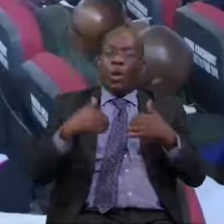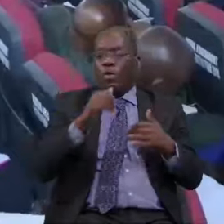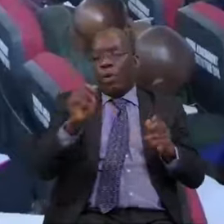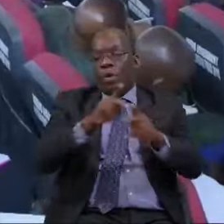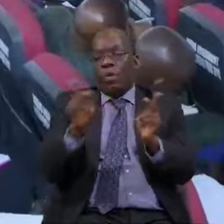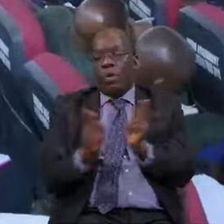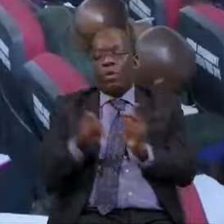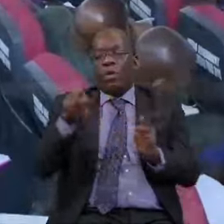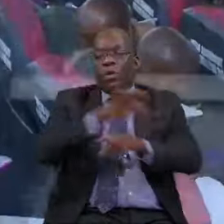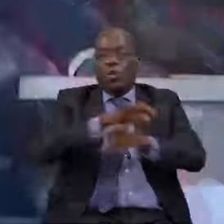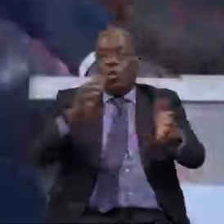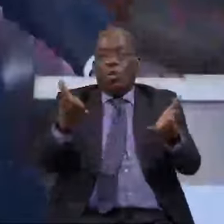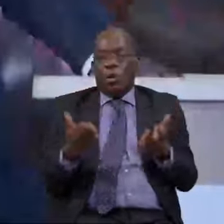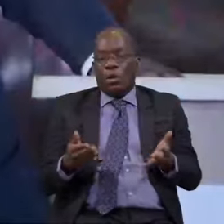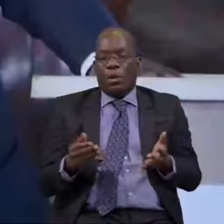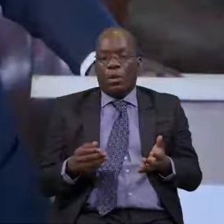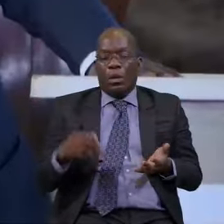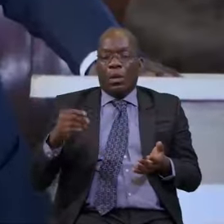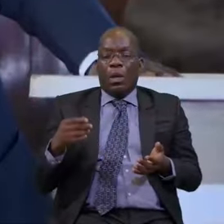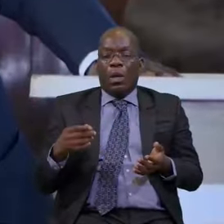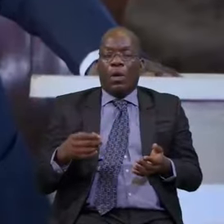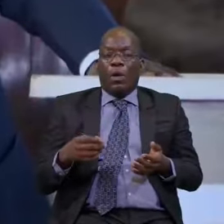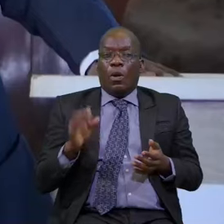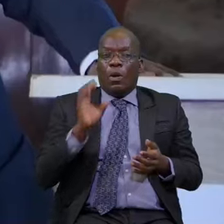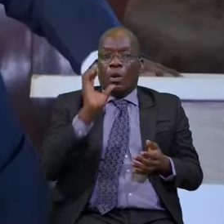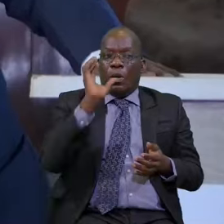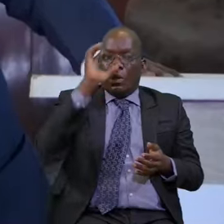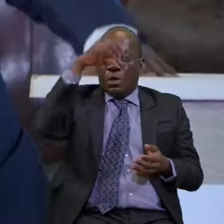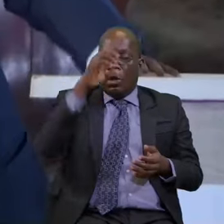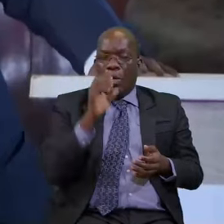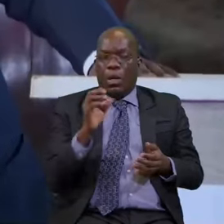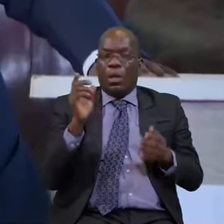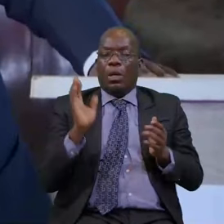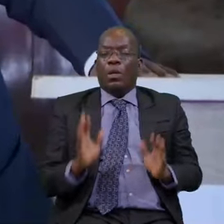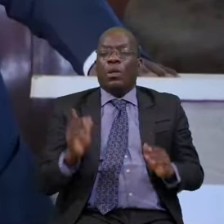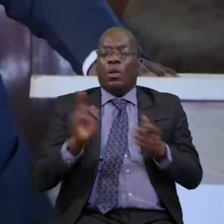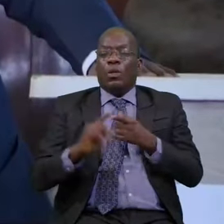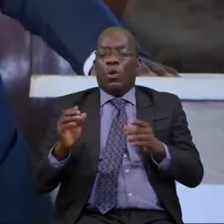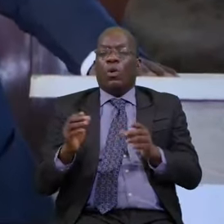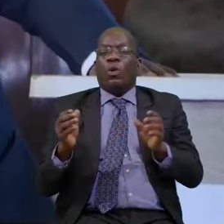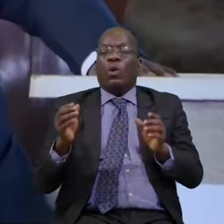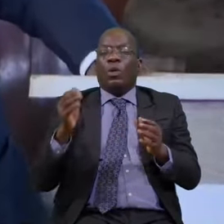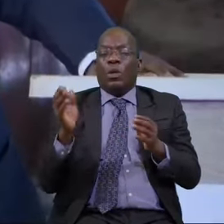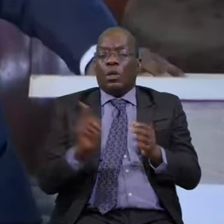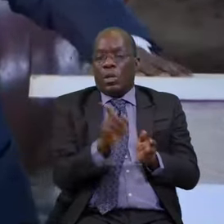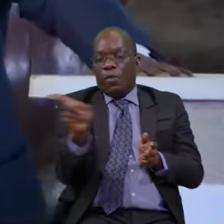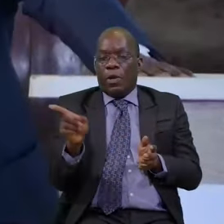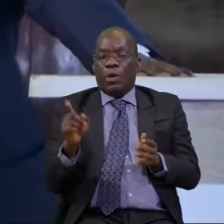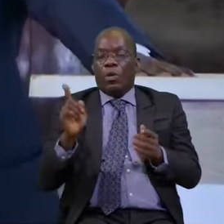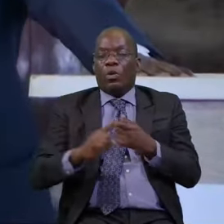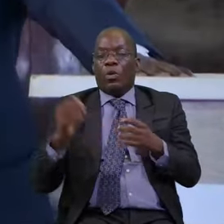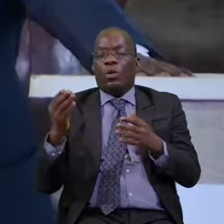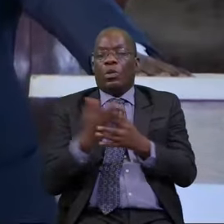allez. Vous n'allez pas vouloir que l'étranger vous distrait,